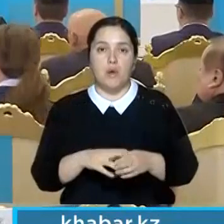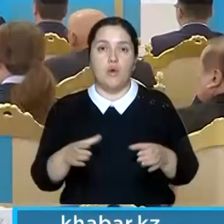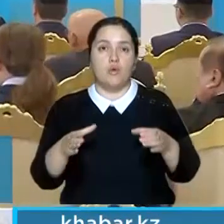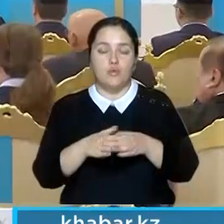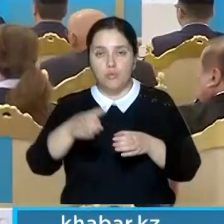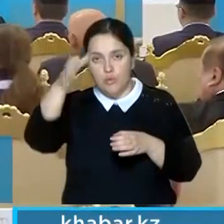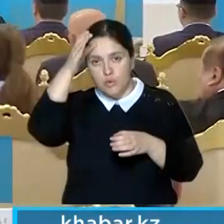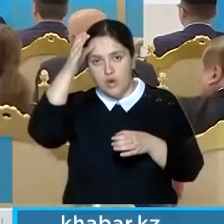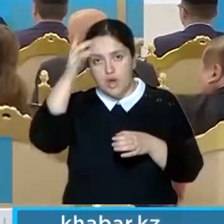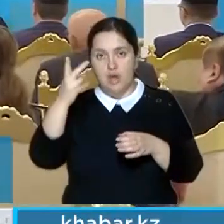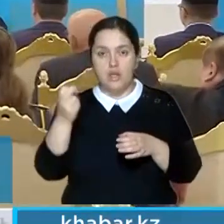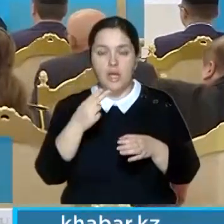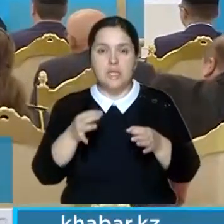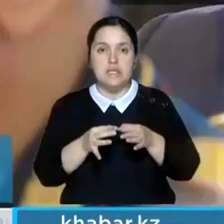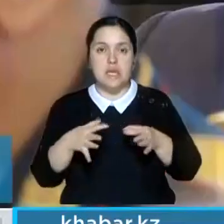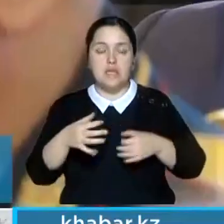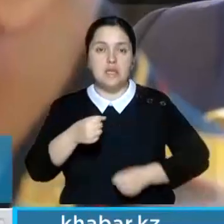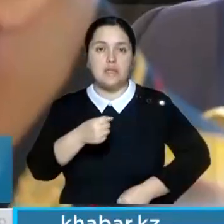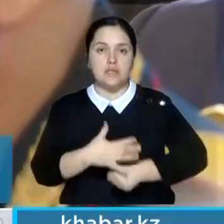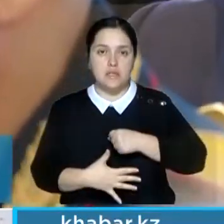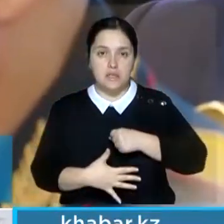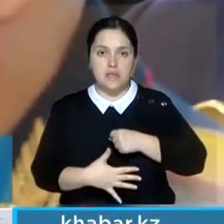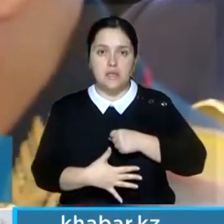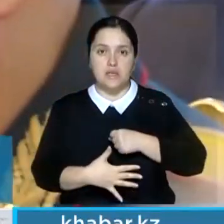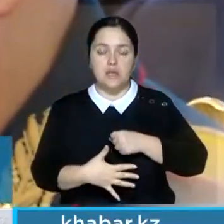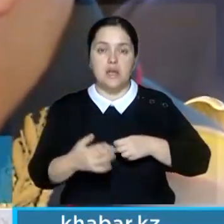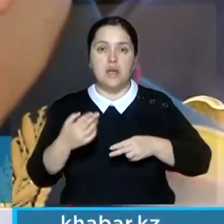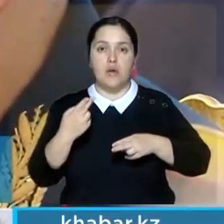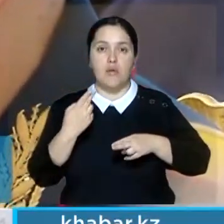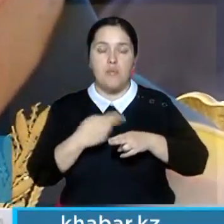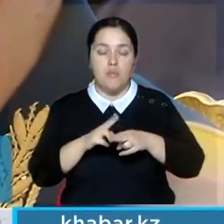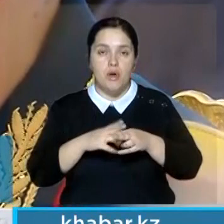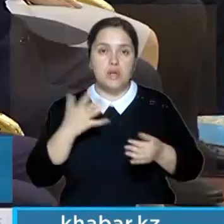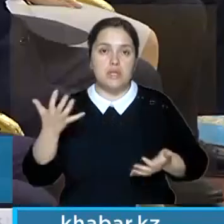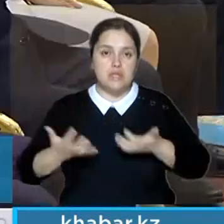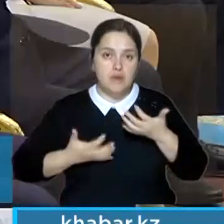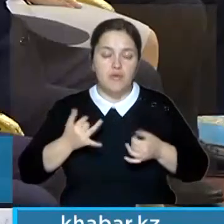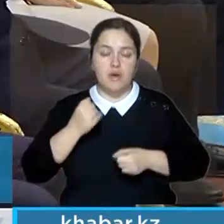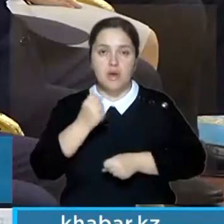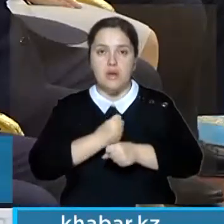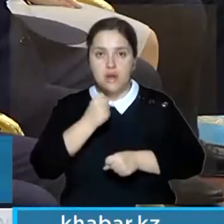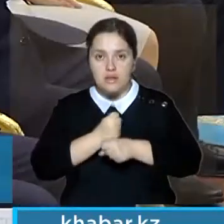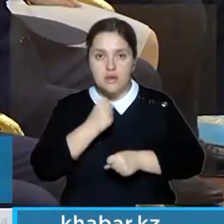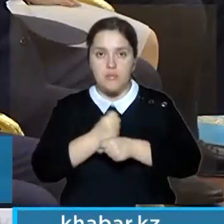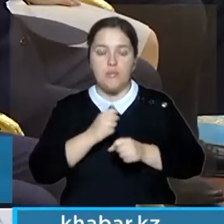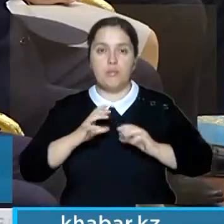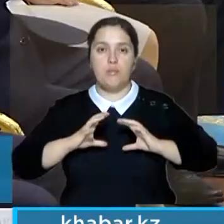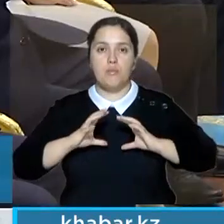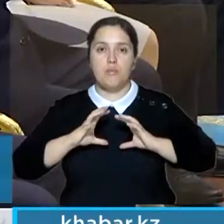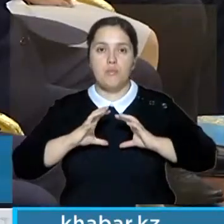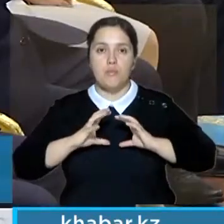ученых Национального ядерного центра Казахстана за уникальные исследования и разработки по мировым меркам